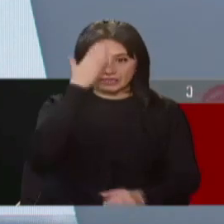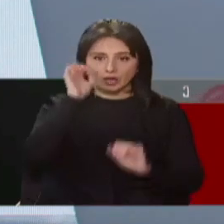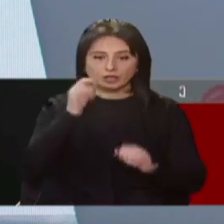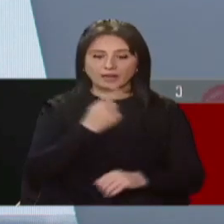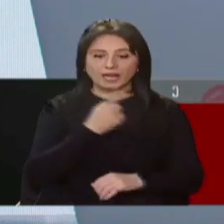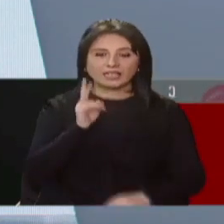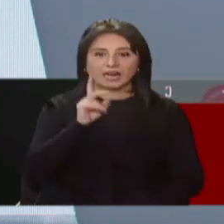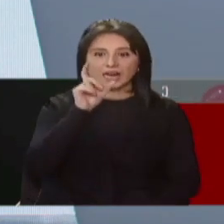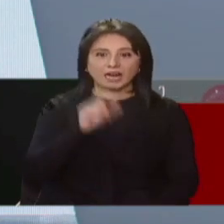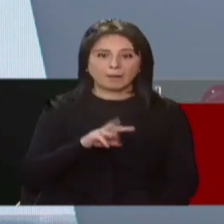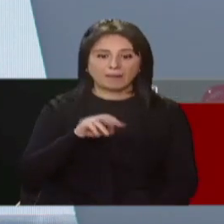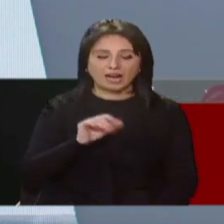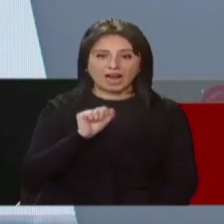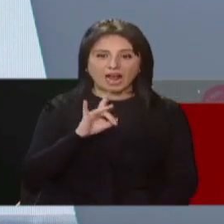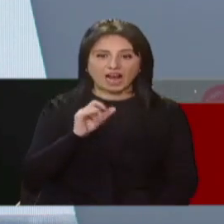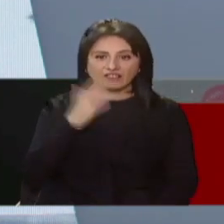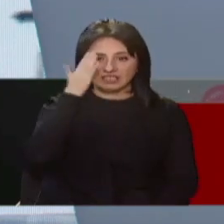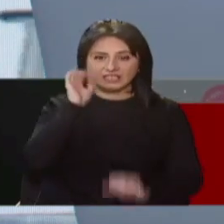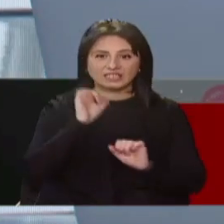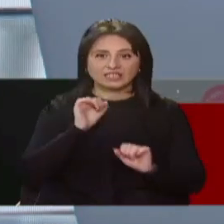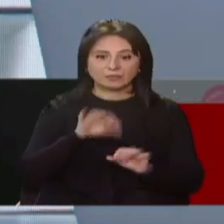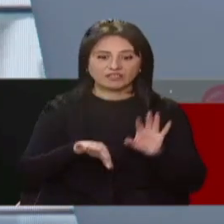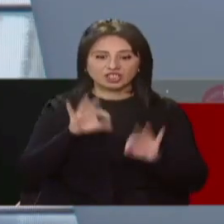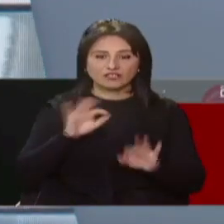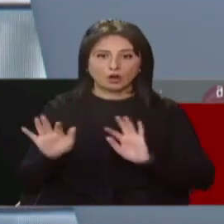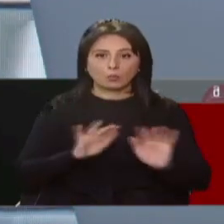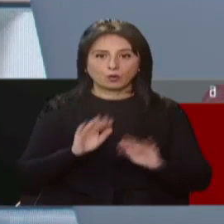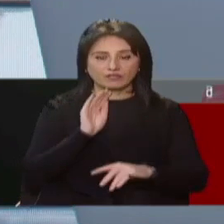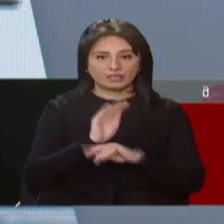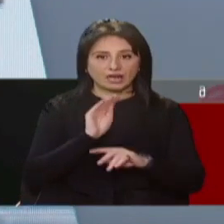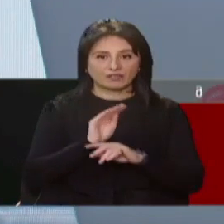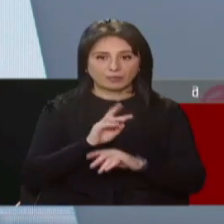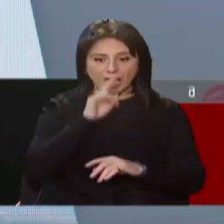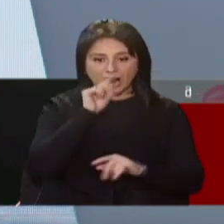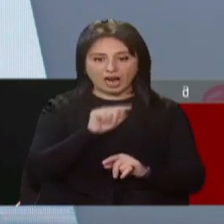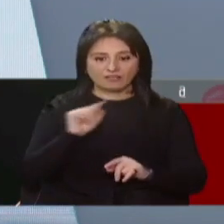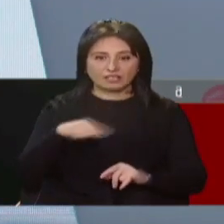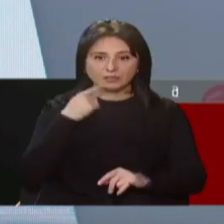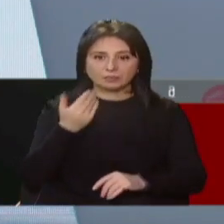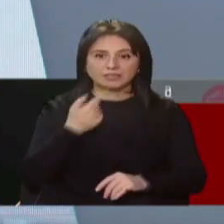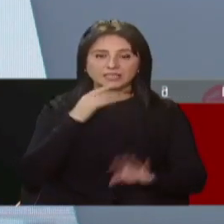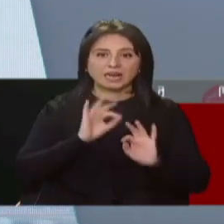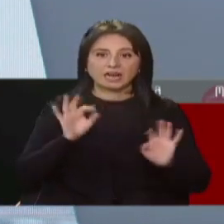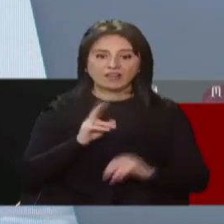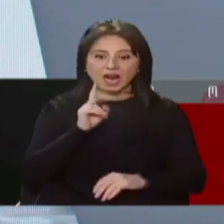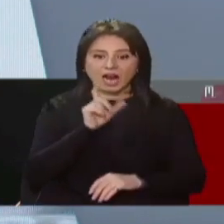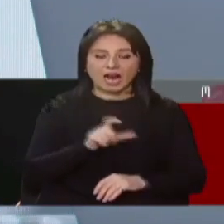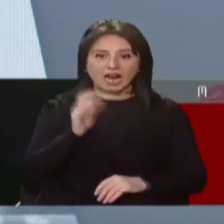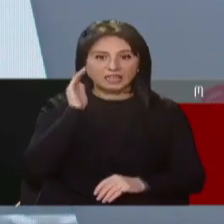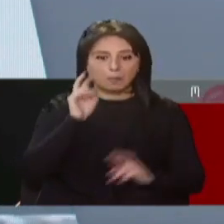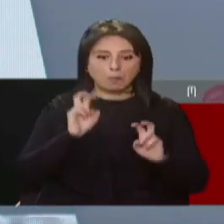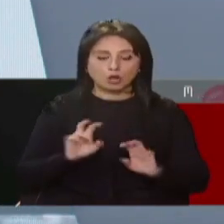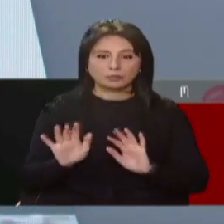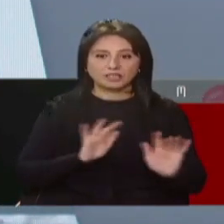بوتسمنوبيس ارتشي كانديداتي ماريك آريوادزه ساخالخو دامتسولي شرتشيويس بروسيس اكريتيكيبس دا خاروازيبزه ساوبروبس ميسي غانصخادبيت كانديداتيبس